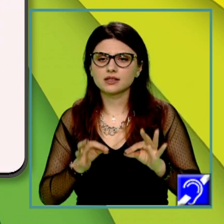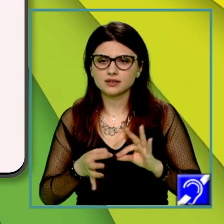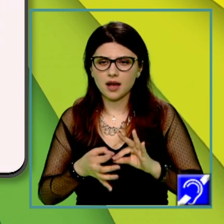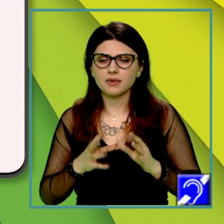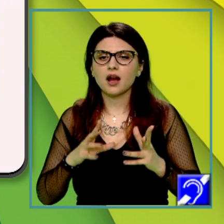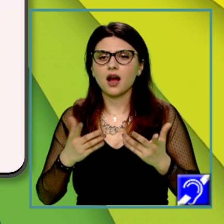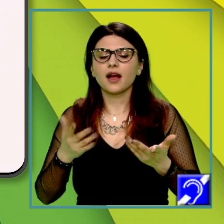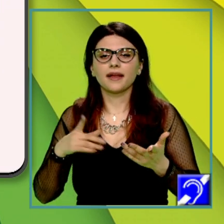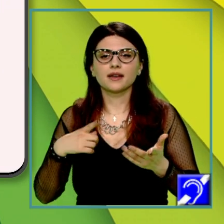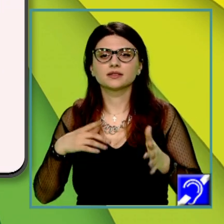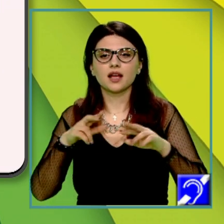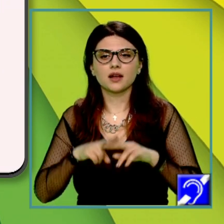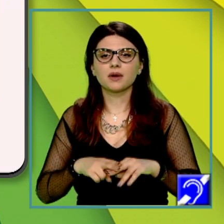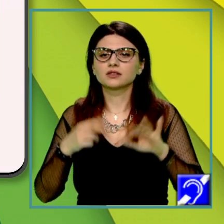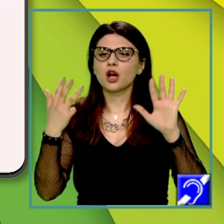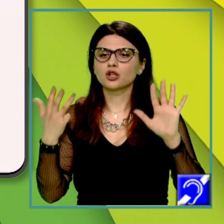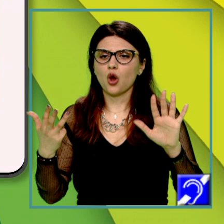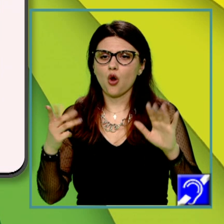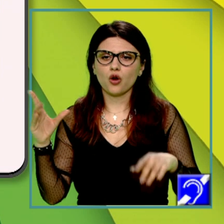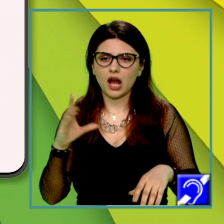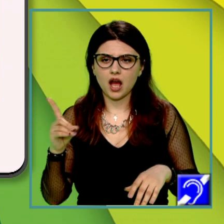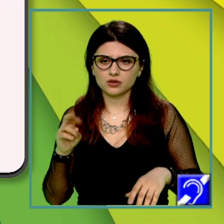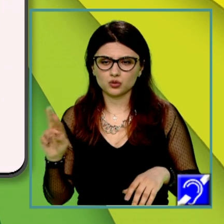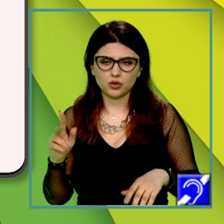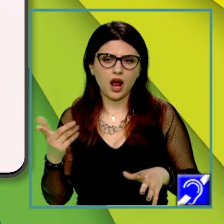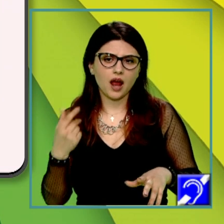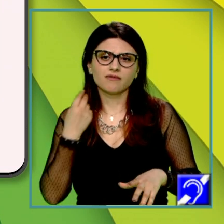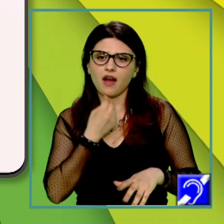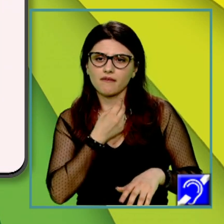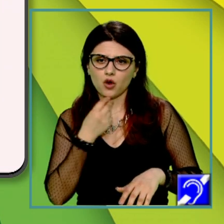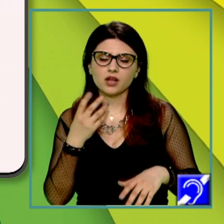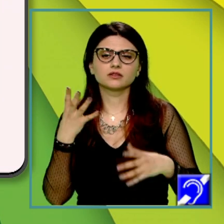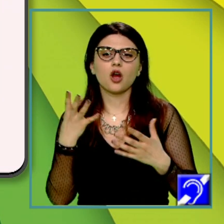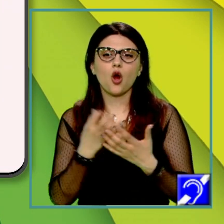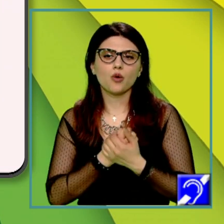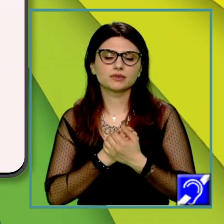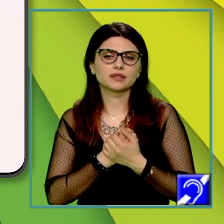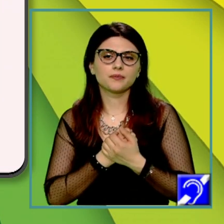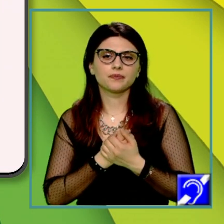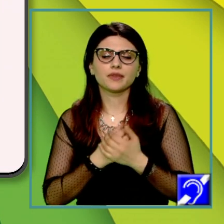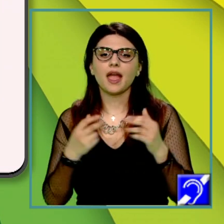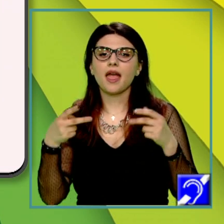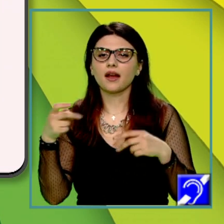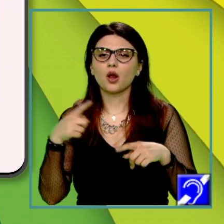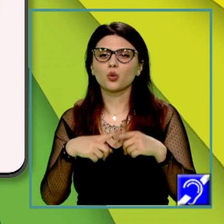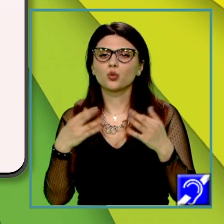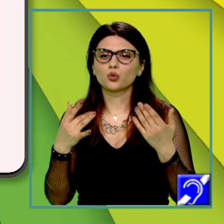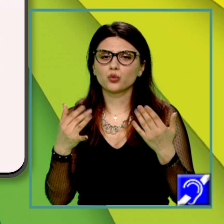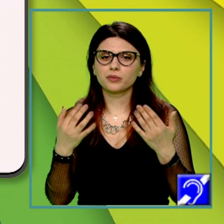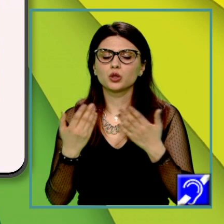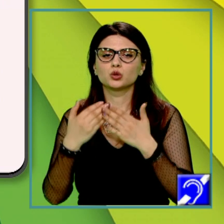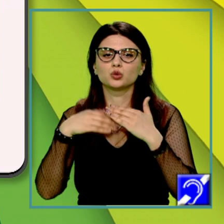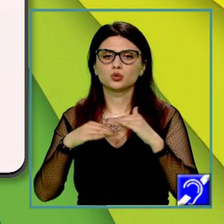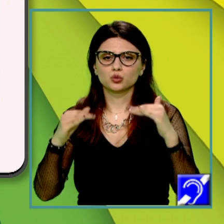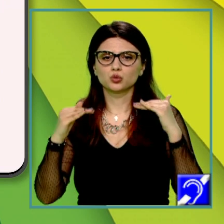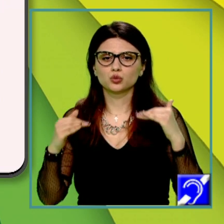aici avem 9 cazuri favorabile obținem probabilitatea egal cu numărul de cazuri favorabile supra